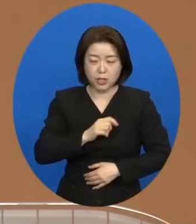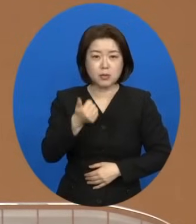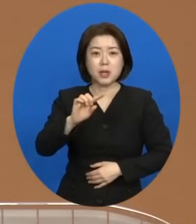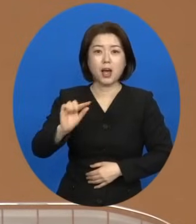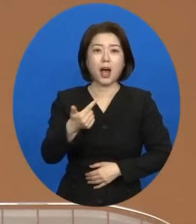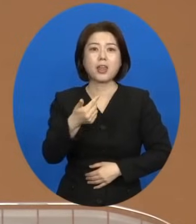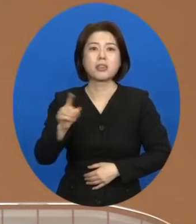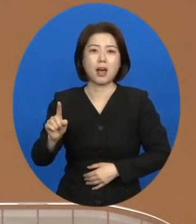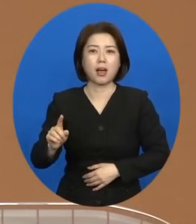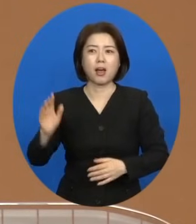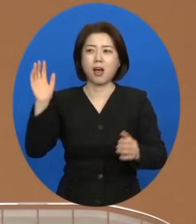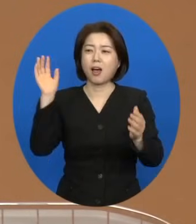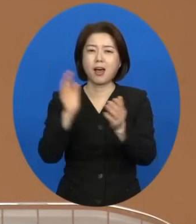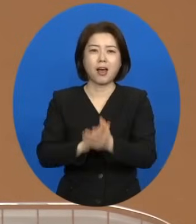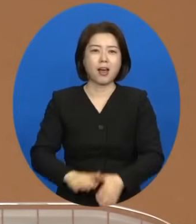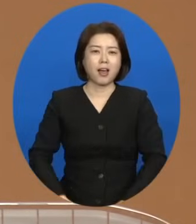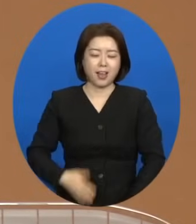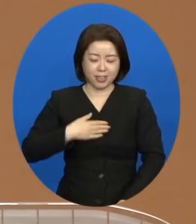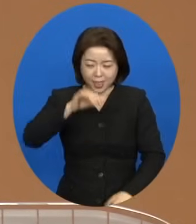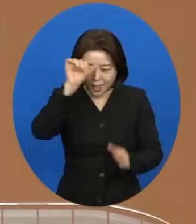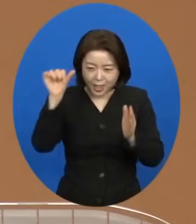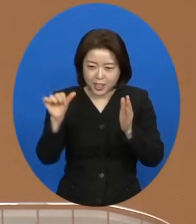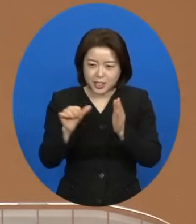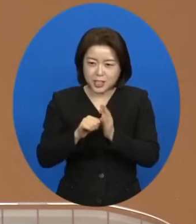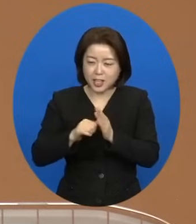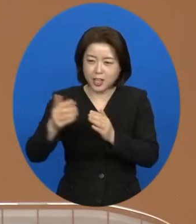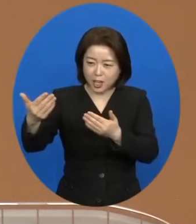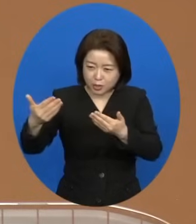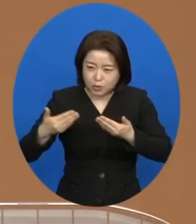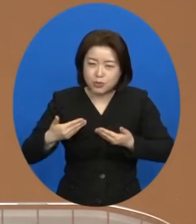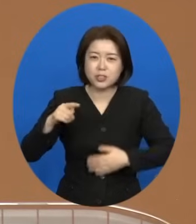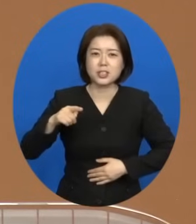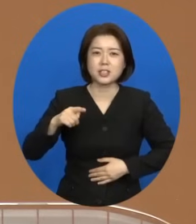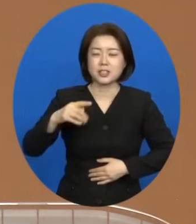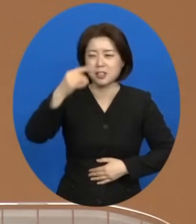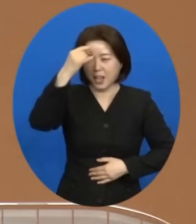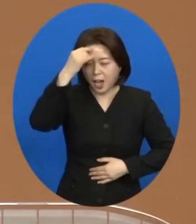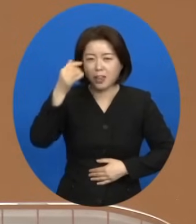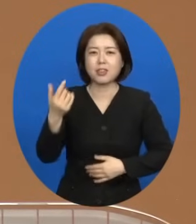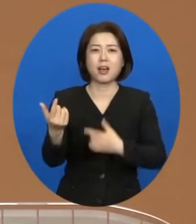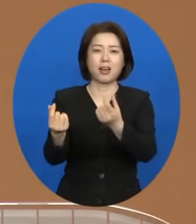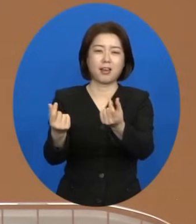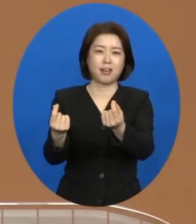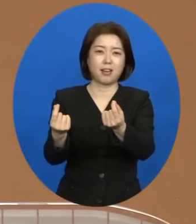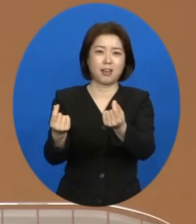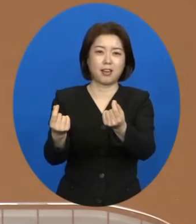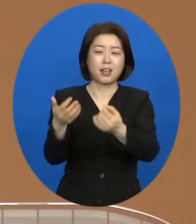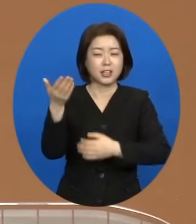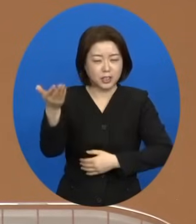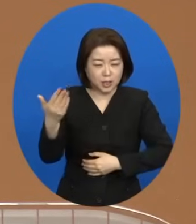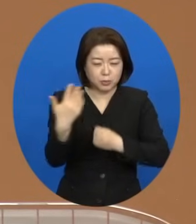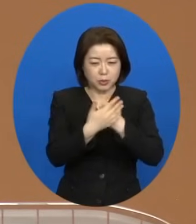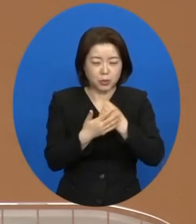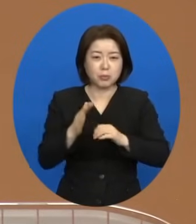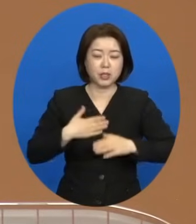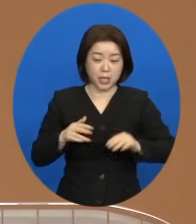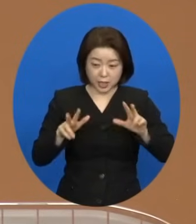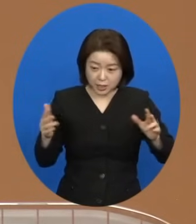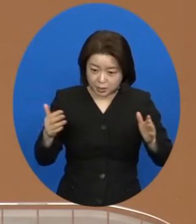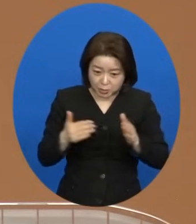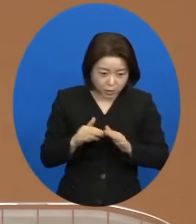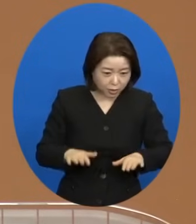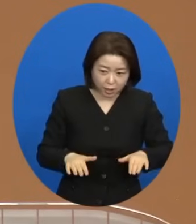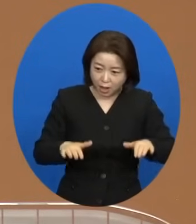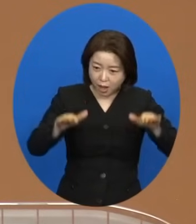붙여주신 한 나구나 그 한나 덕분에 제가 그나마 이렇게 살아갈 수 있는